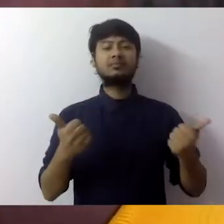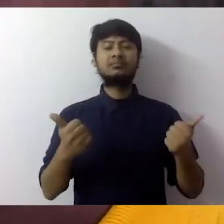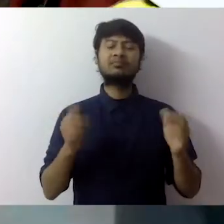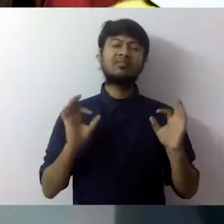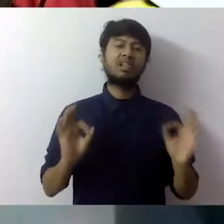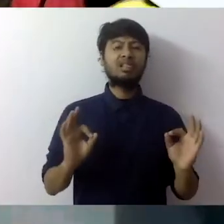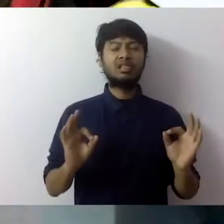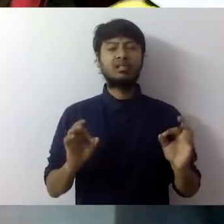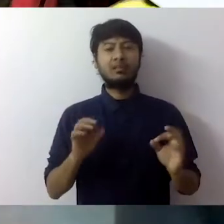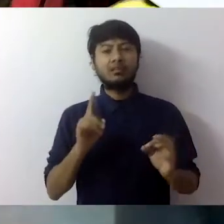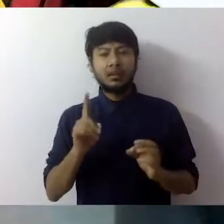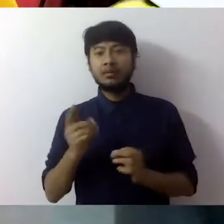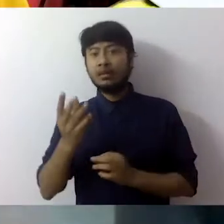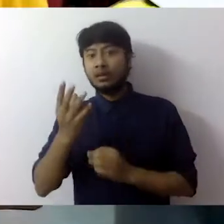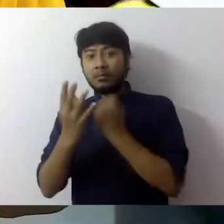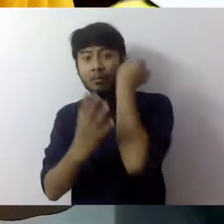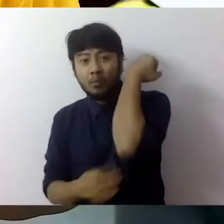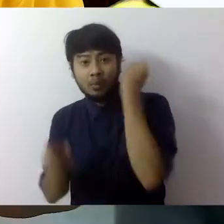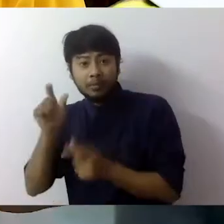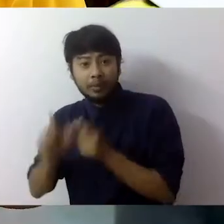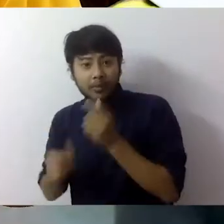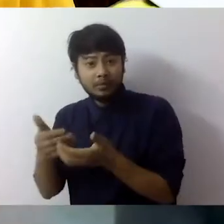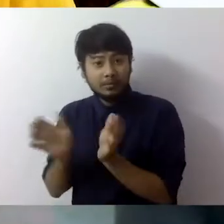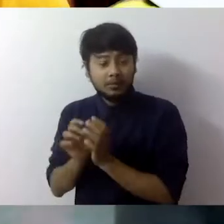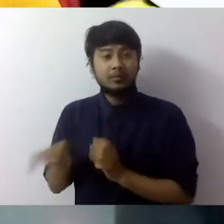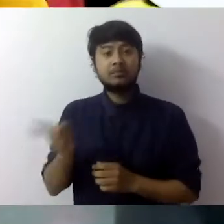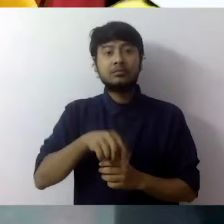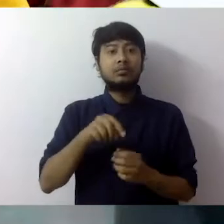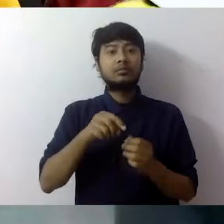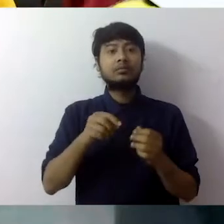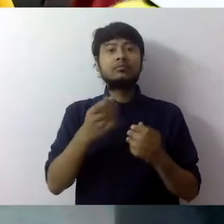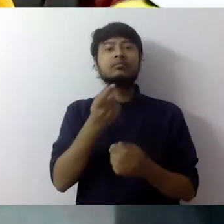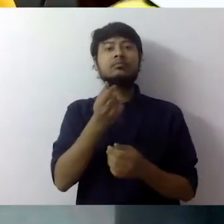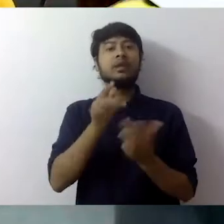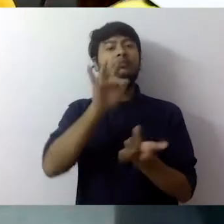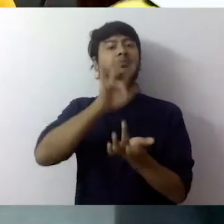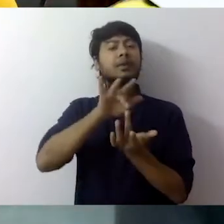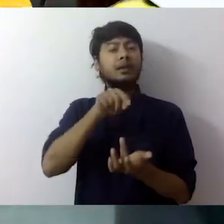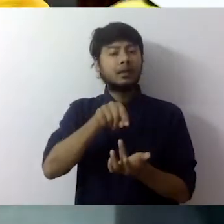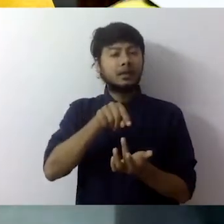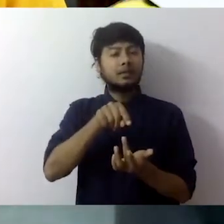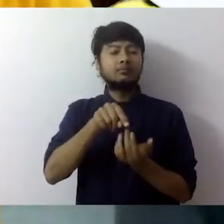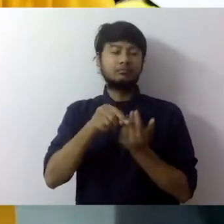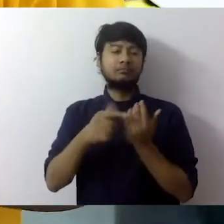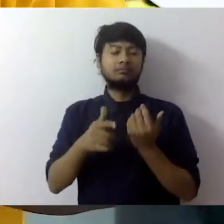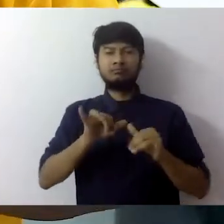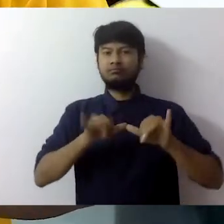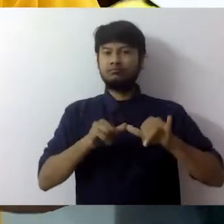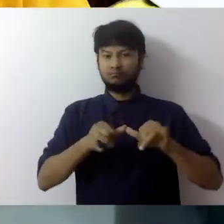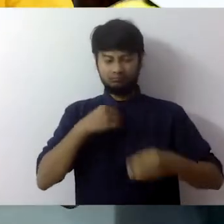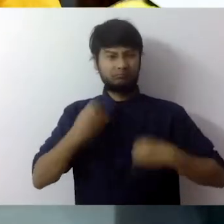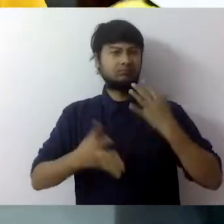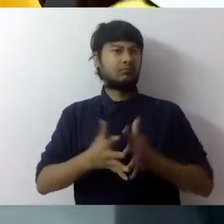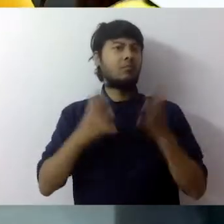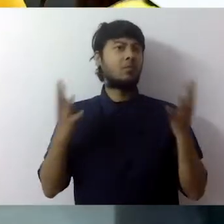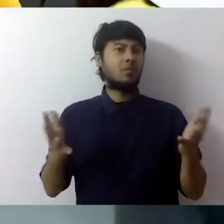चीज़ है। कोरोना होते हुए भी किसी ने भी हार नहीं माना, और जितने भी कोरोना फाइटर्स हैं उनके लिए मेरा सैल्यूट, क्योंकि